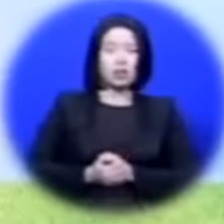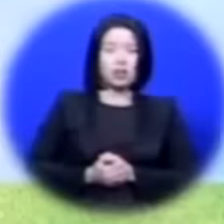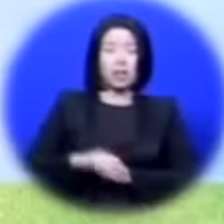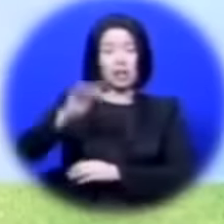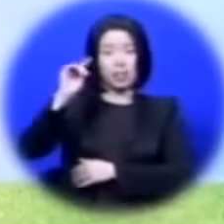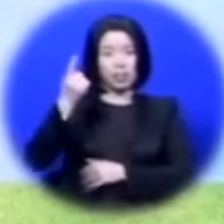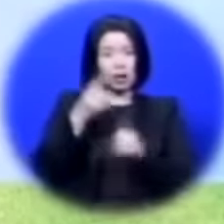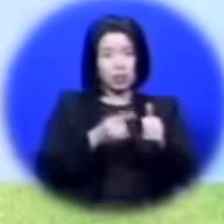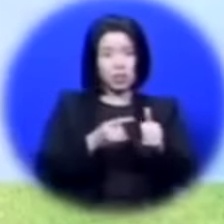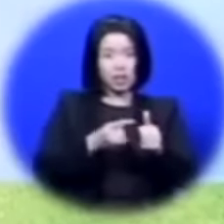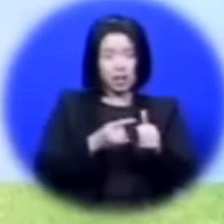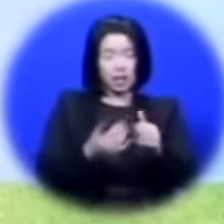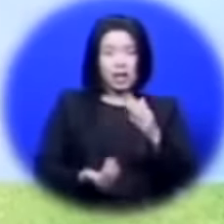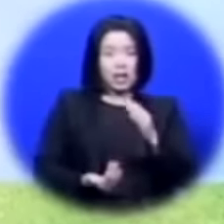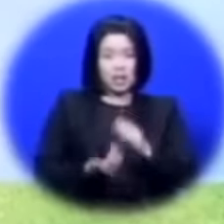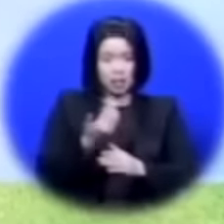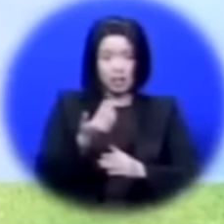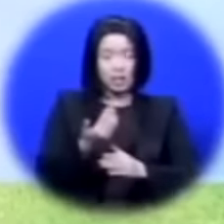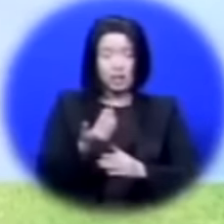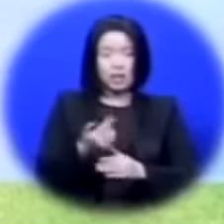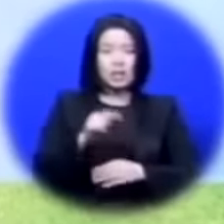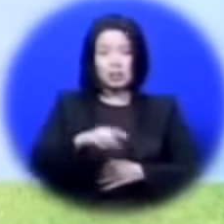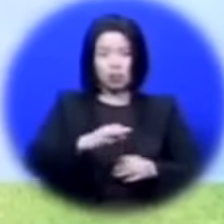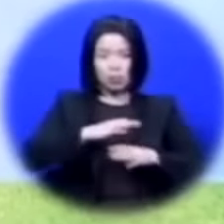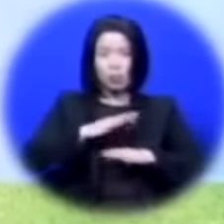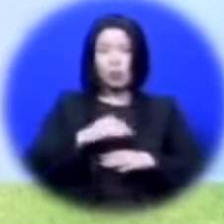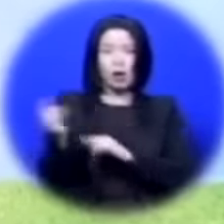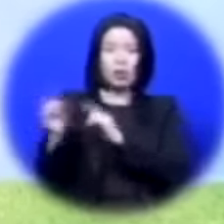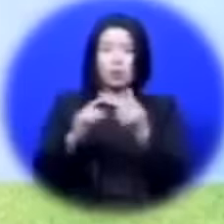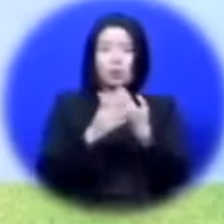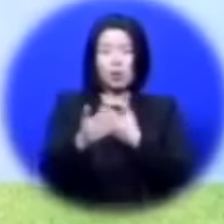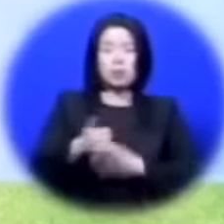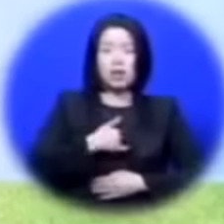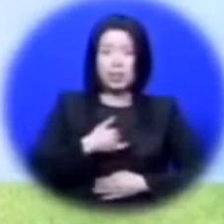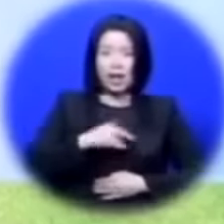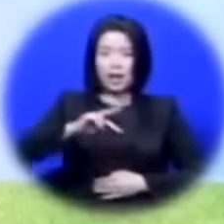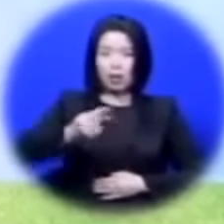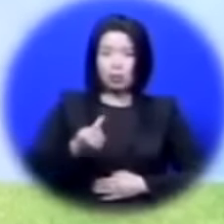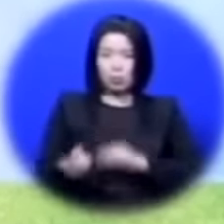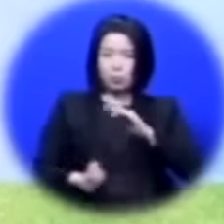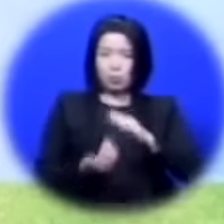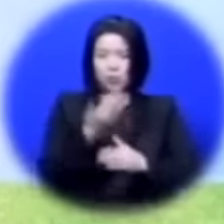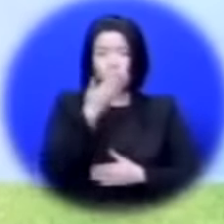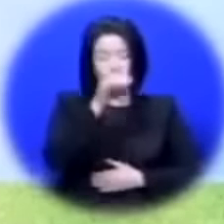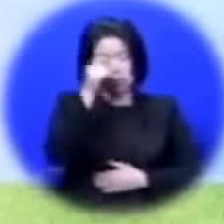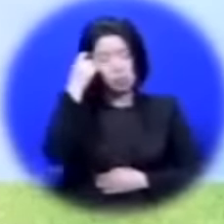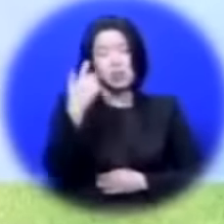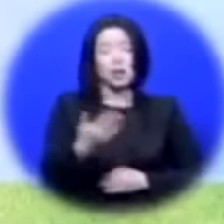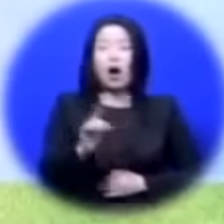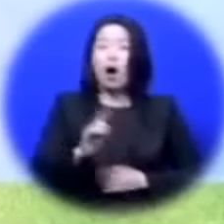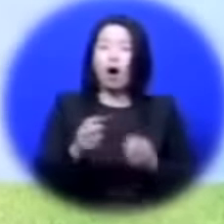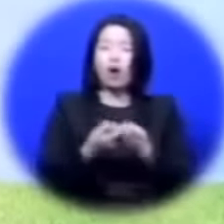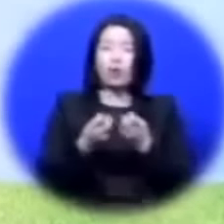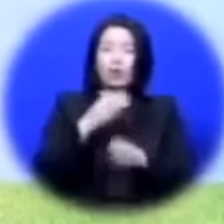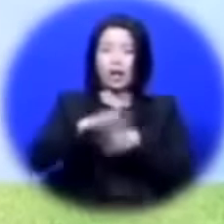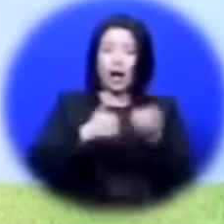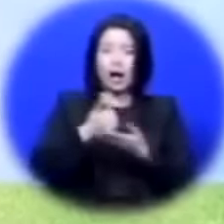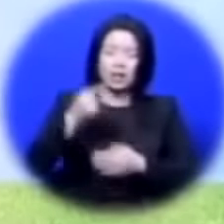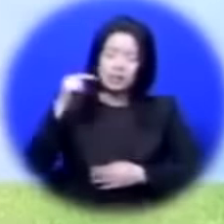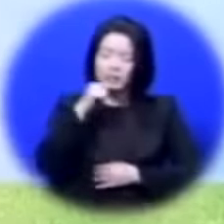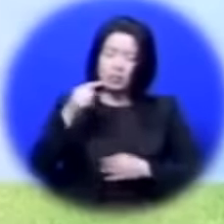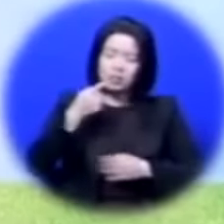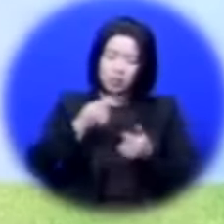다에게 일어난 것처럼 그런 놀라운 회복이 내게도 일어날 수 어떻게 하나님을 철저히